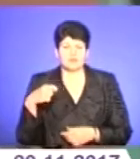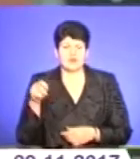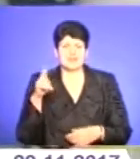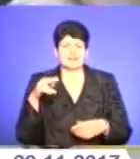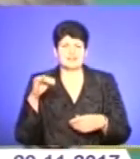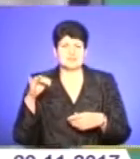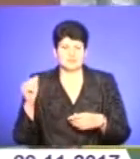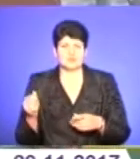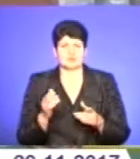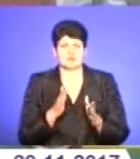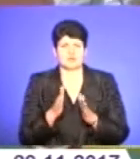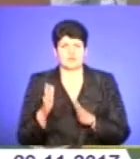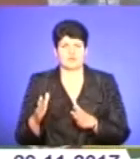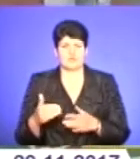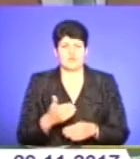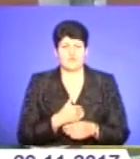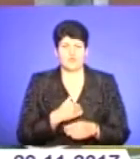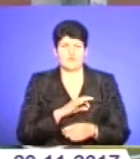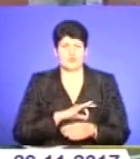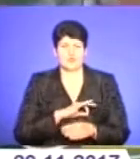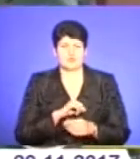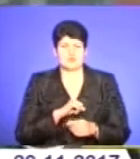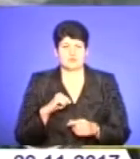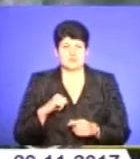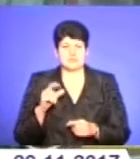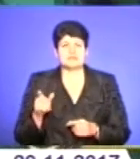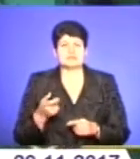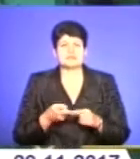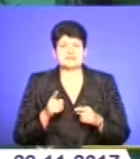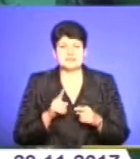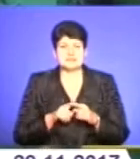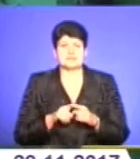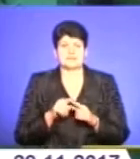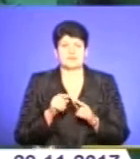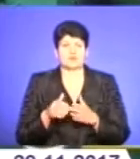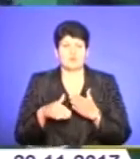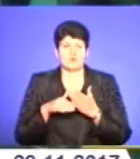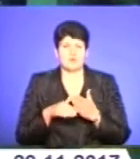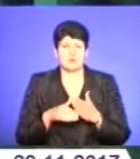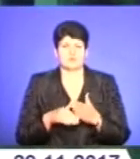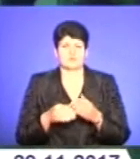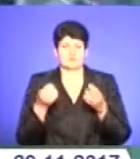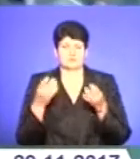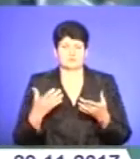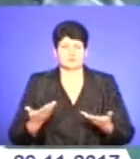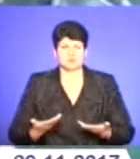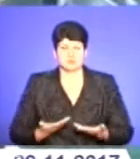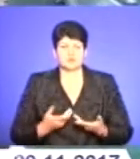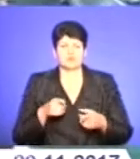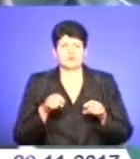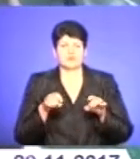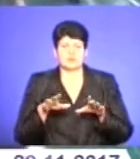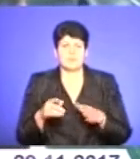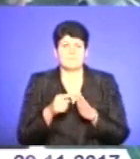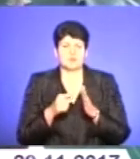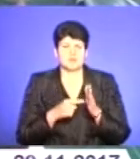дисциплінує, загартовує волю, виховує самостійність. Саме ці риси характеру допомагають у повсякденному житті. Тому і вирішила